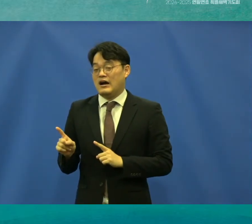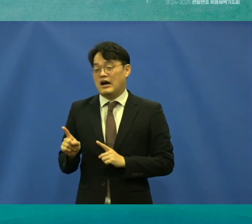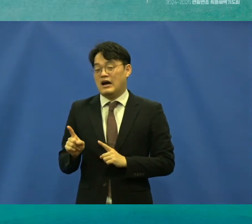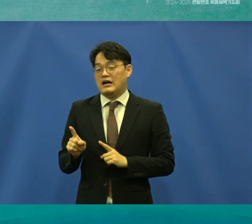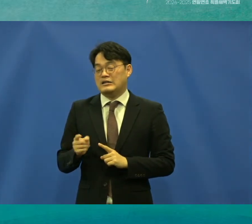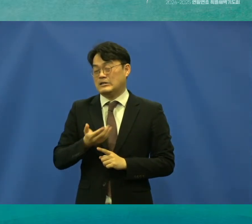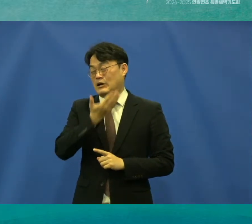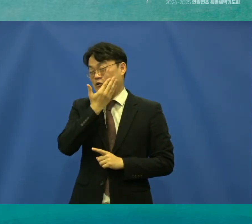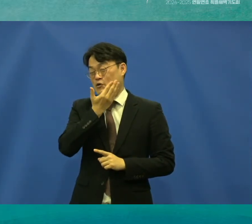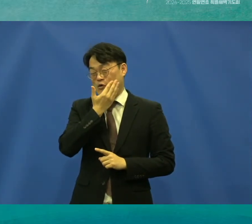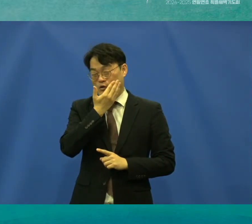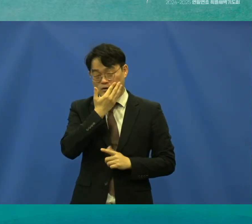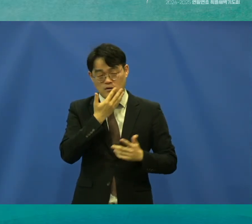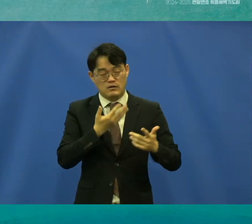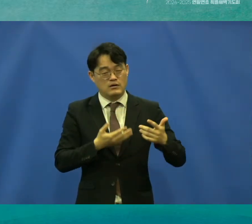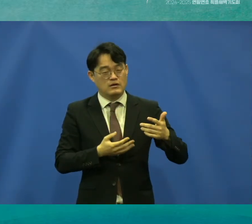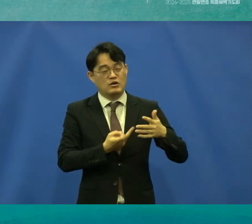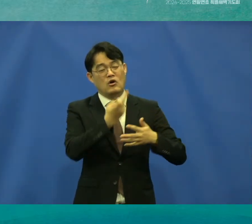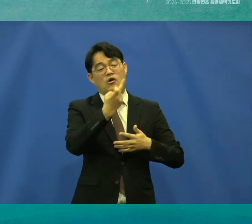여러분,